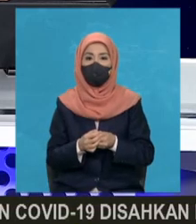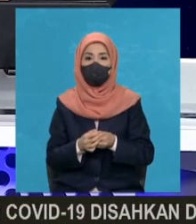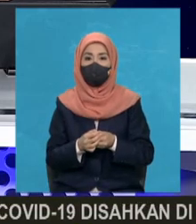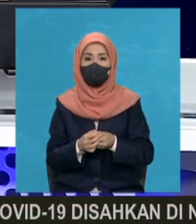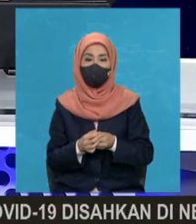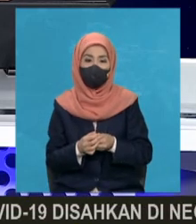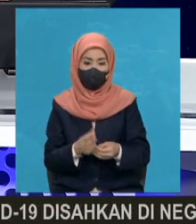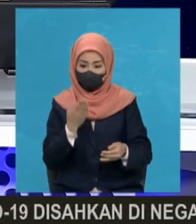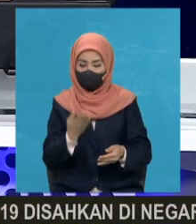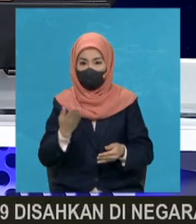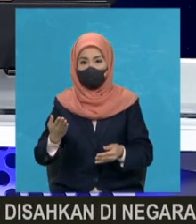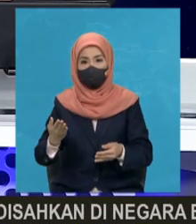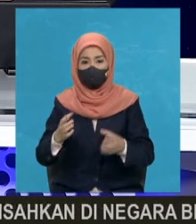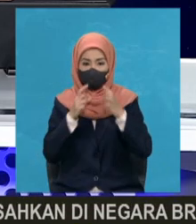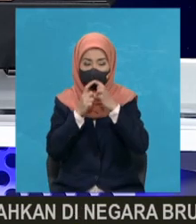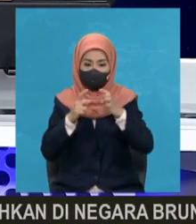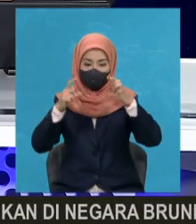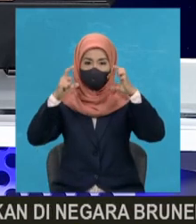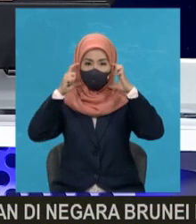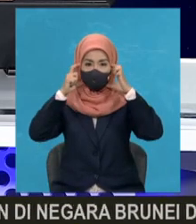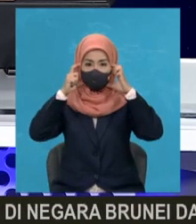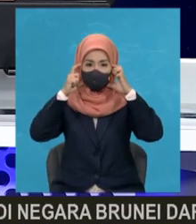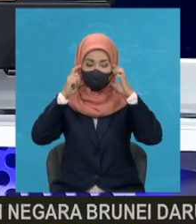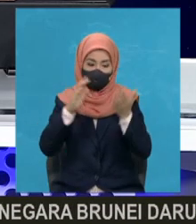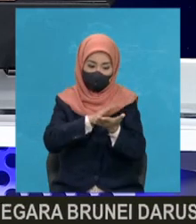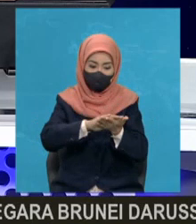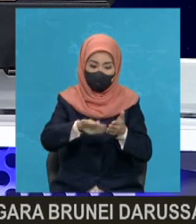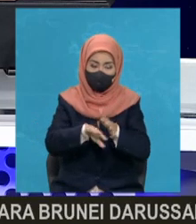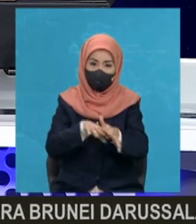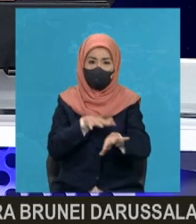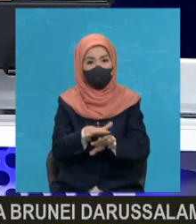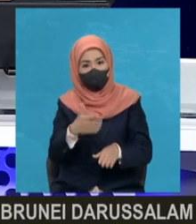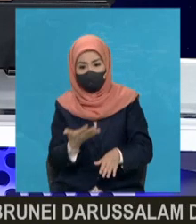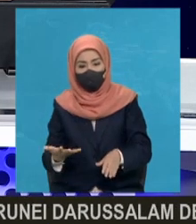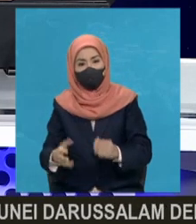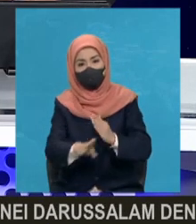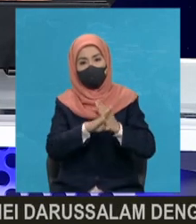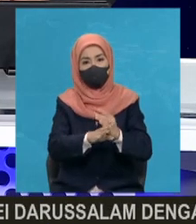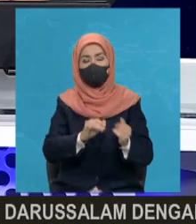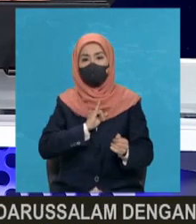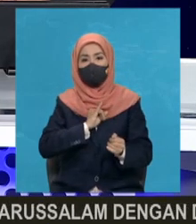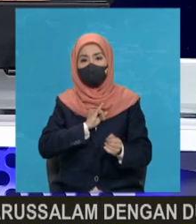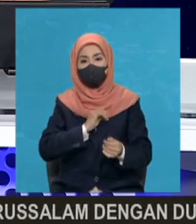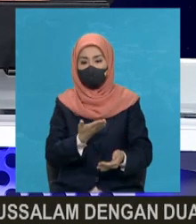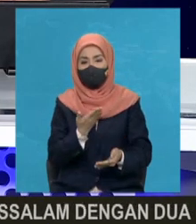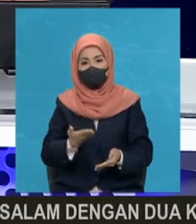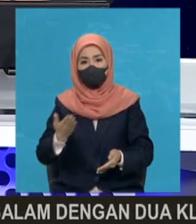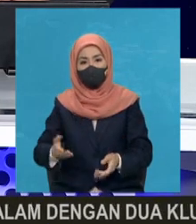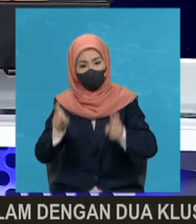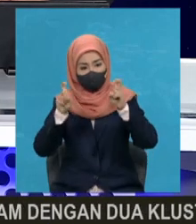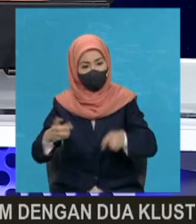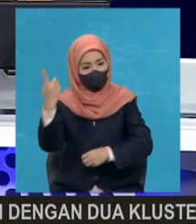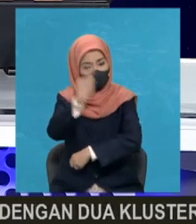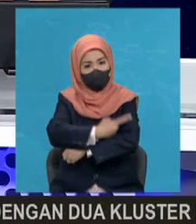ia mengambil kira peranan seperti sungkup muka barangan kebersihan tahun perlindungan diri dianggap sebagai barangan keperluan